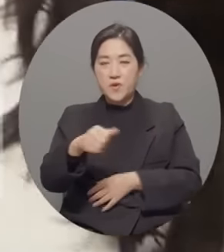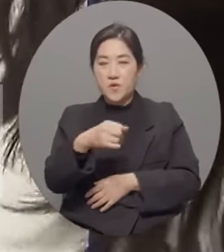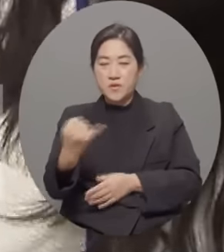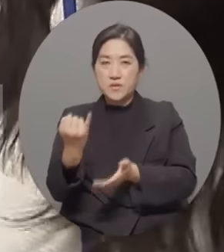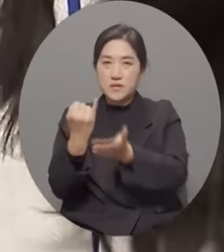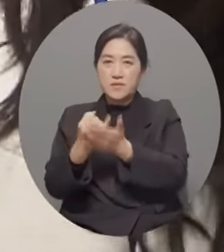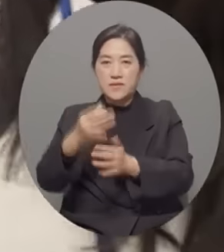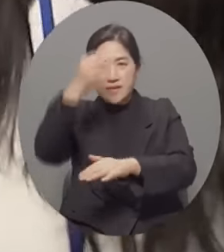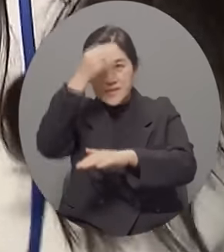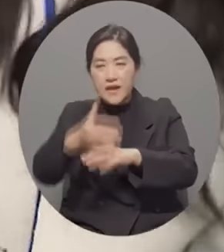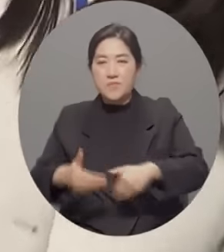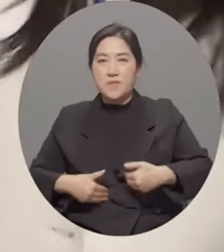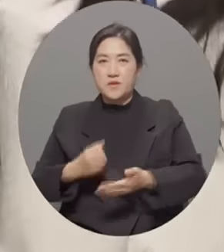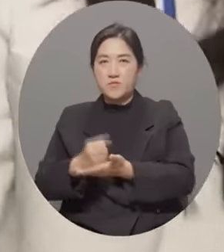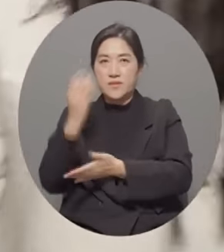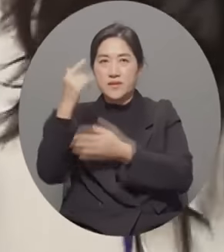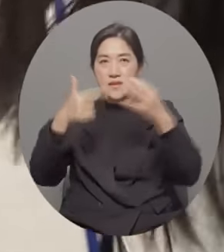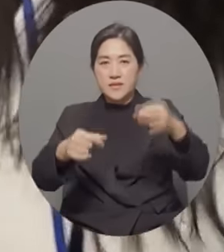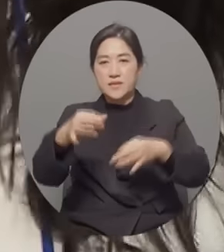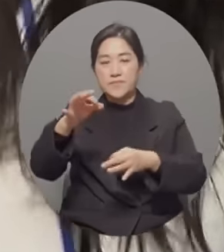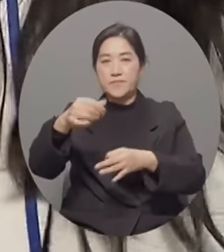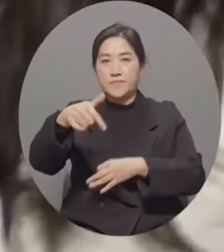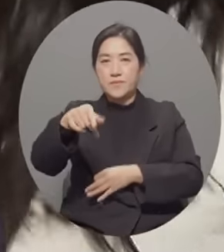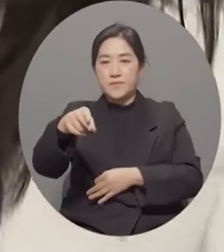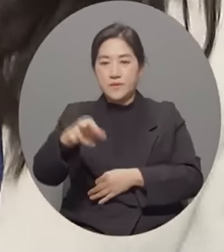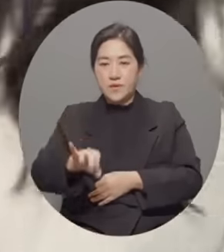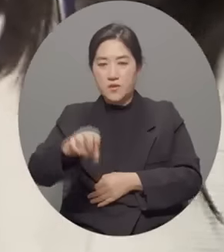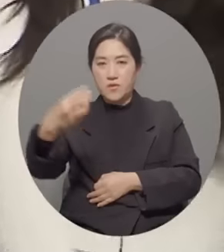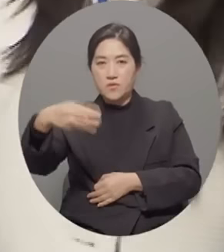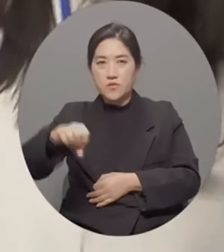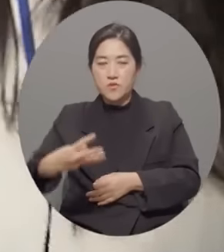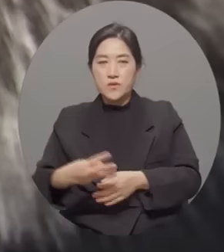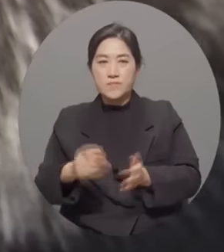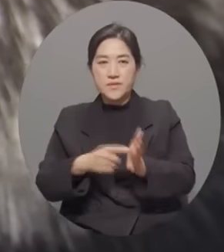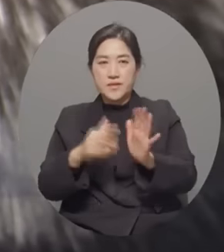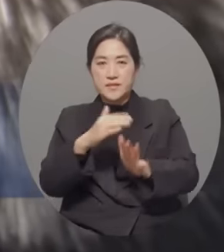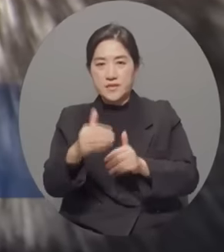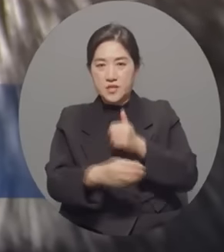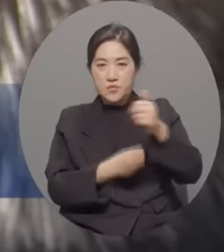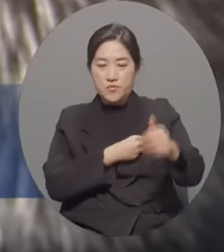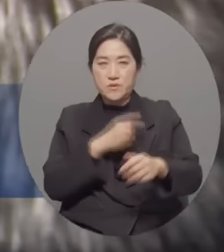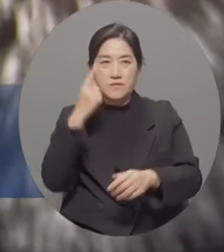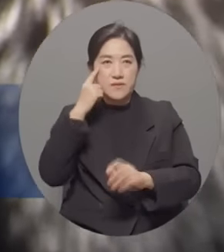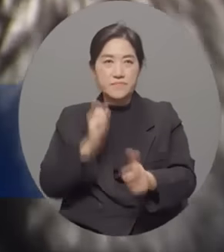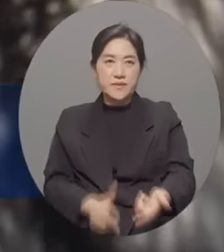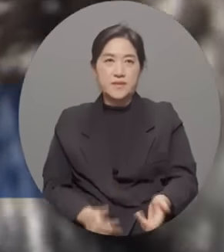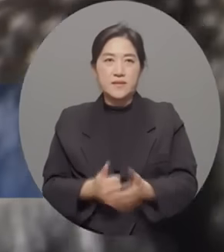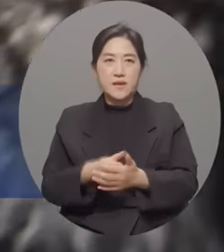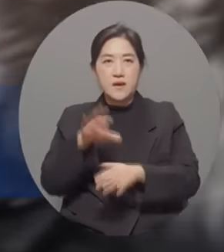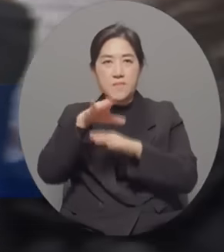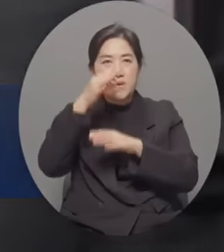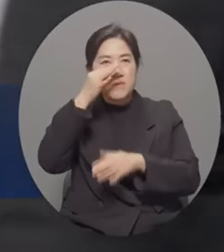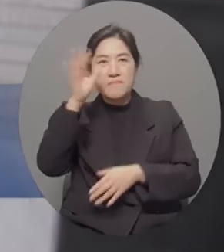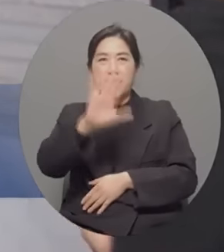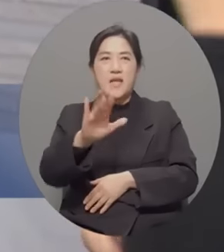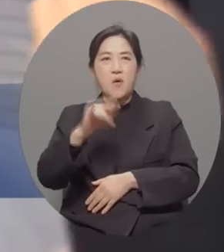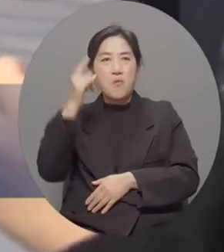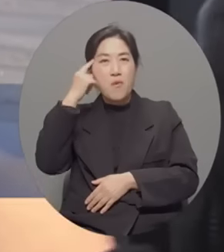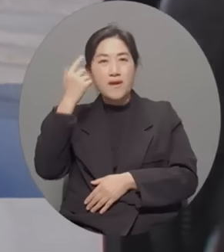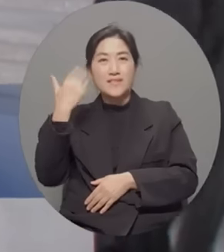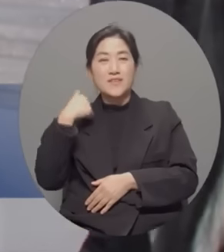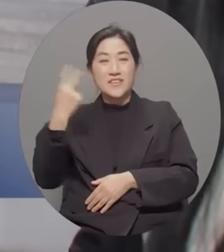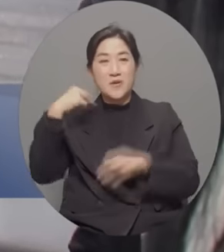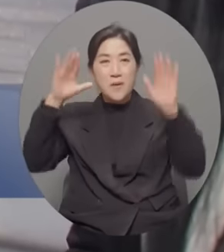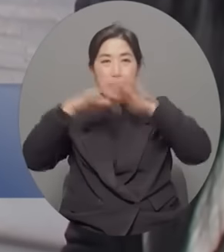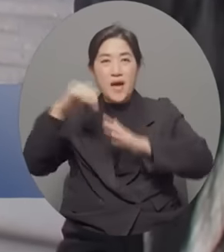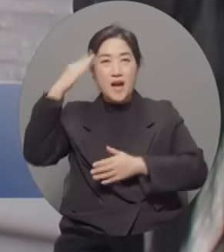사과를 주장해온 김경률 비상대책위원은 다르게 말했습니다. 안 봤어, 진짜. 왜냐하면 그저께 밤에 한국 축구